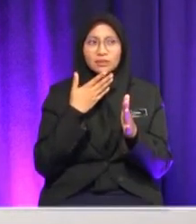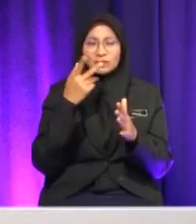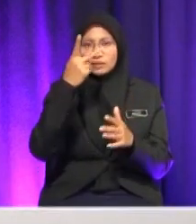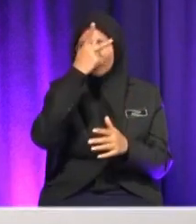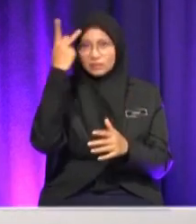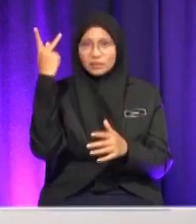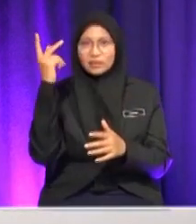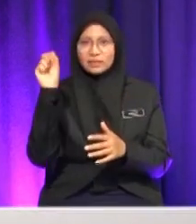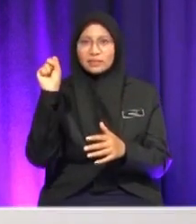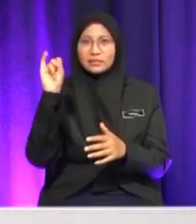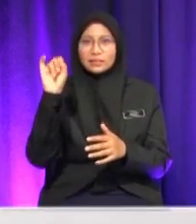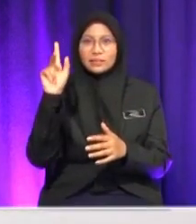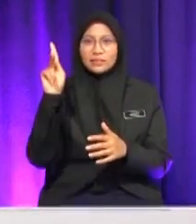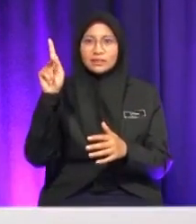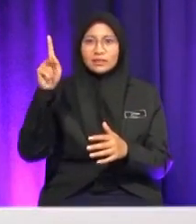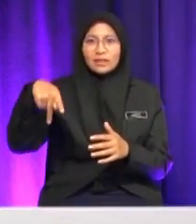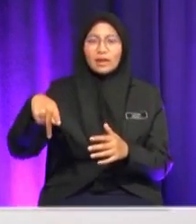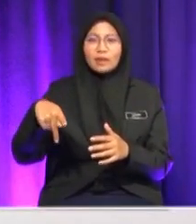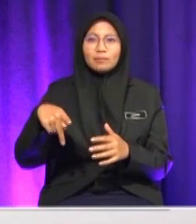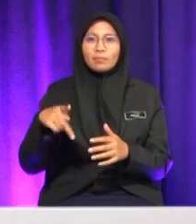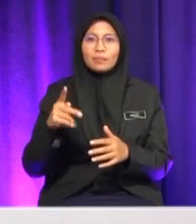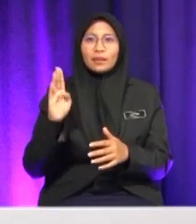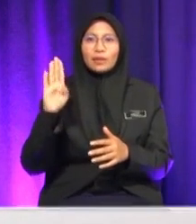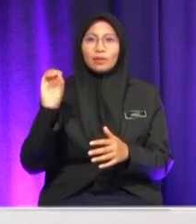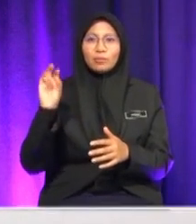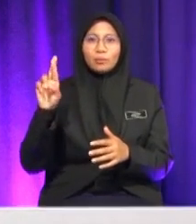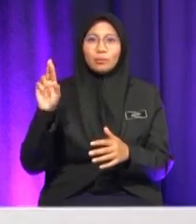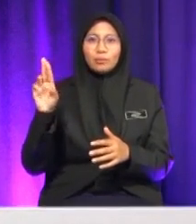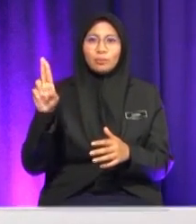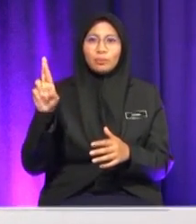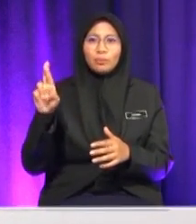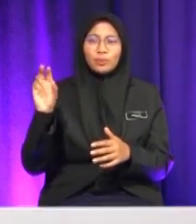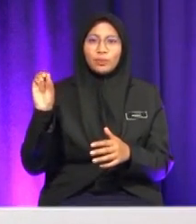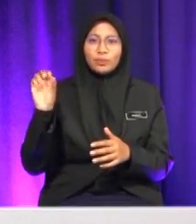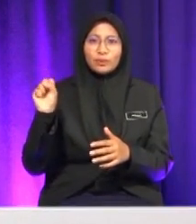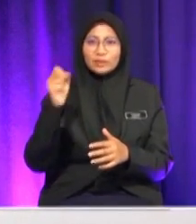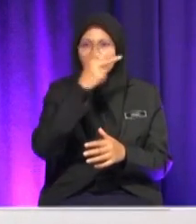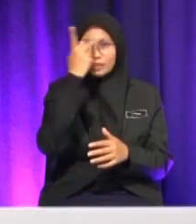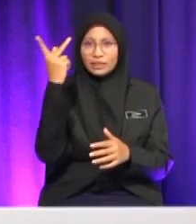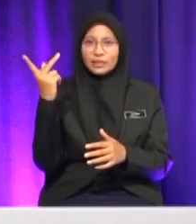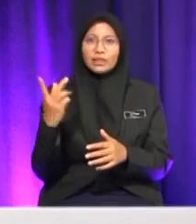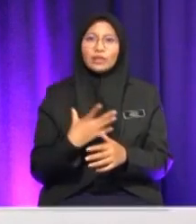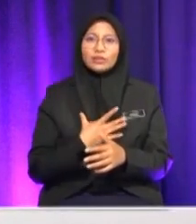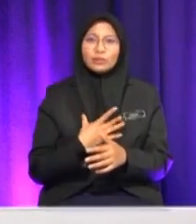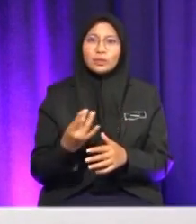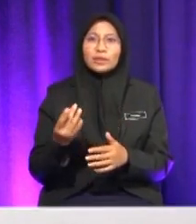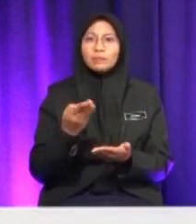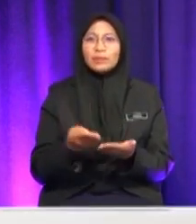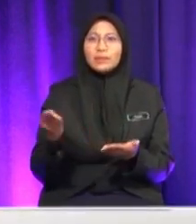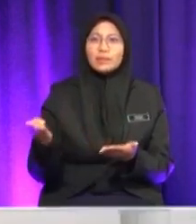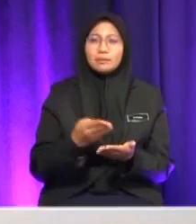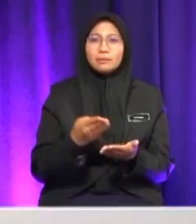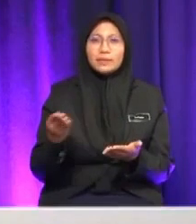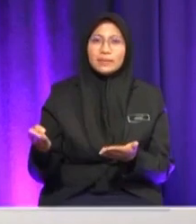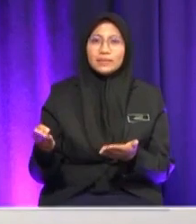sikap boros mereka. Mereka suka belanja duit, especially dalam talian, terpengaruh. Dia tak think